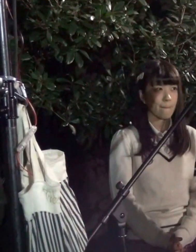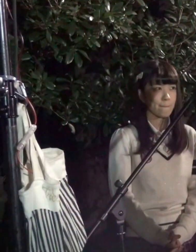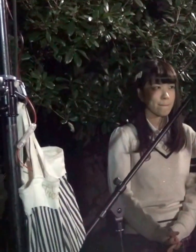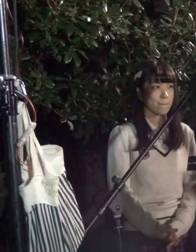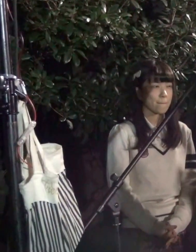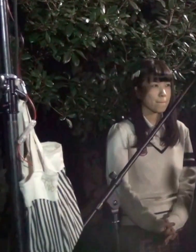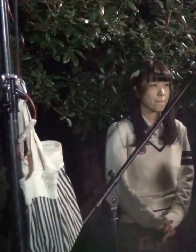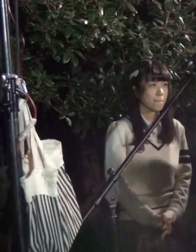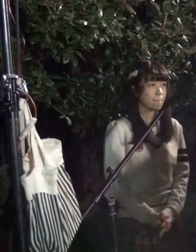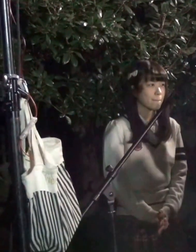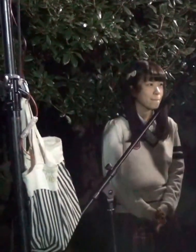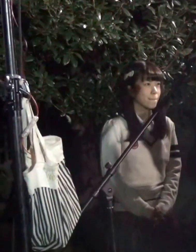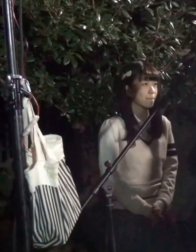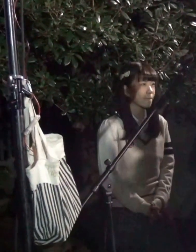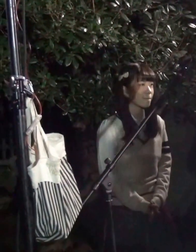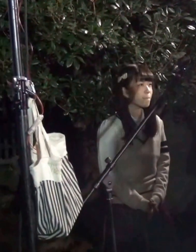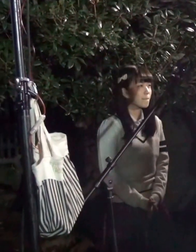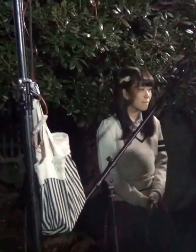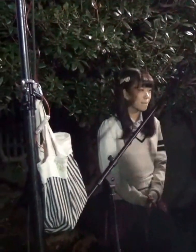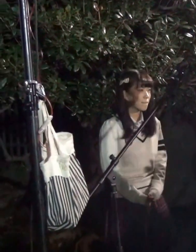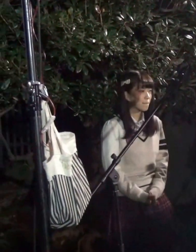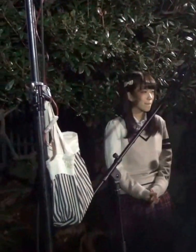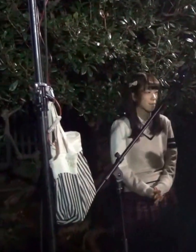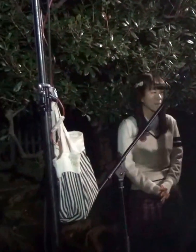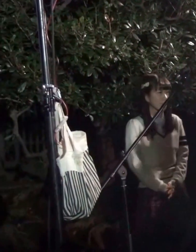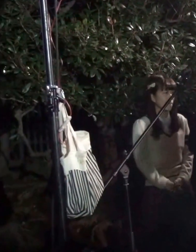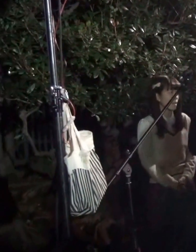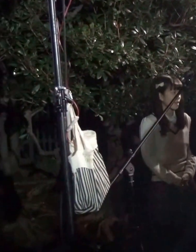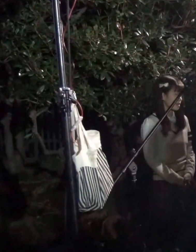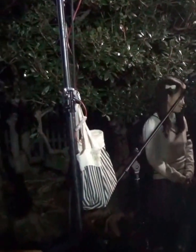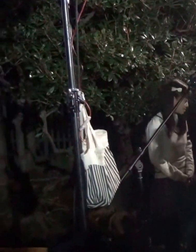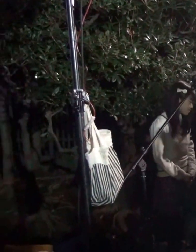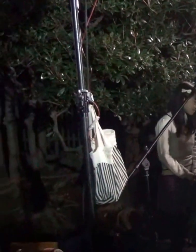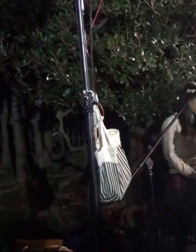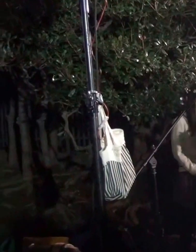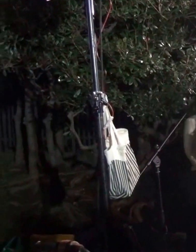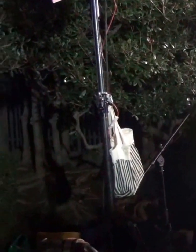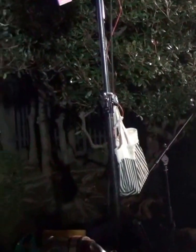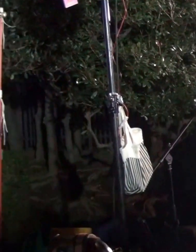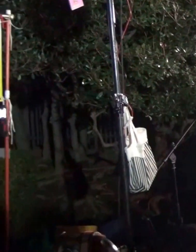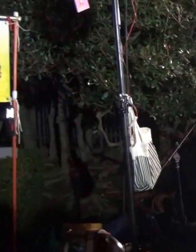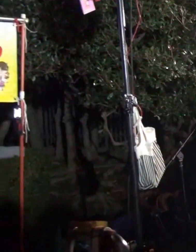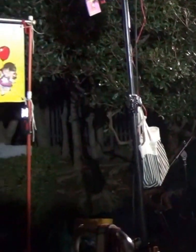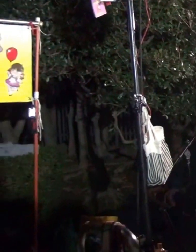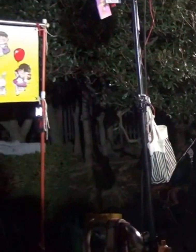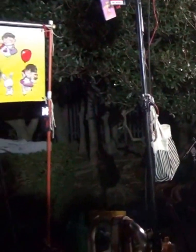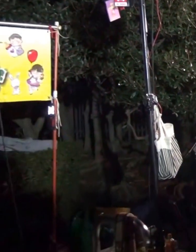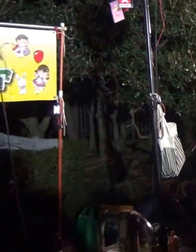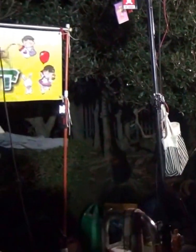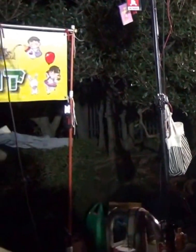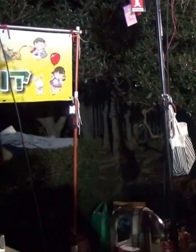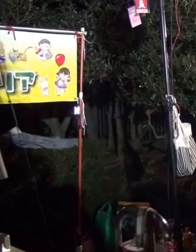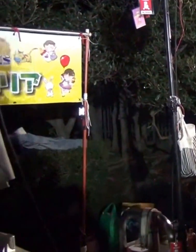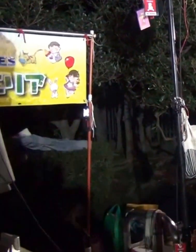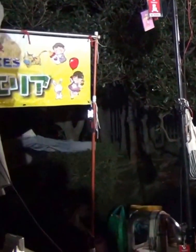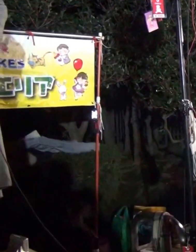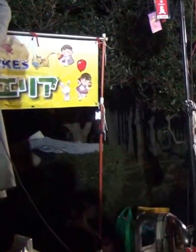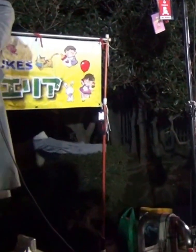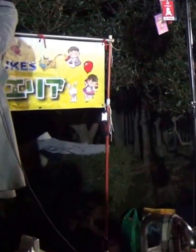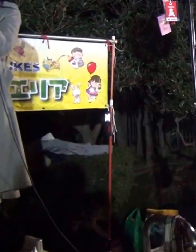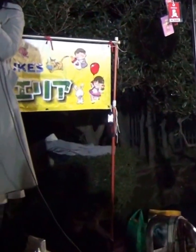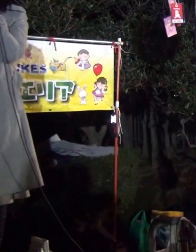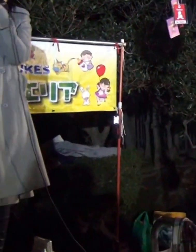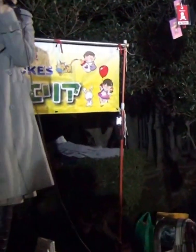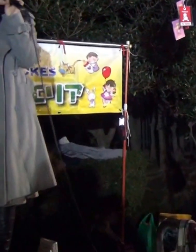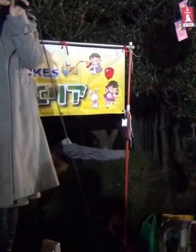の、脱原発の歌も歌ってこられましたし、今回はなんと新曲、すっごい素敵な